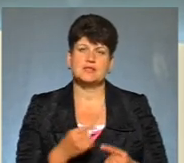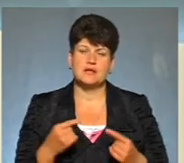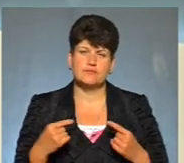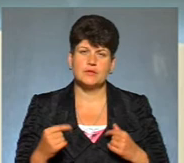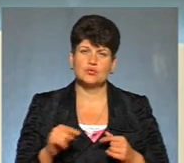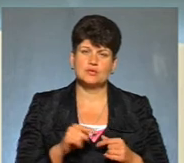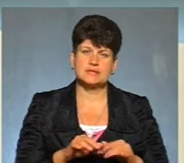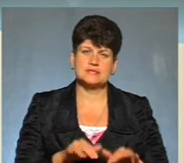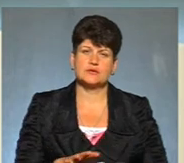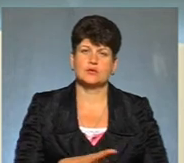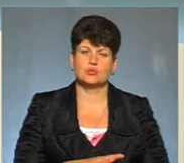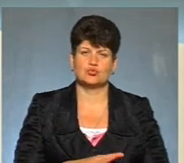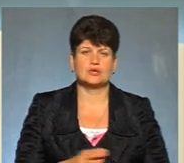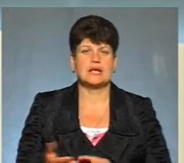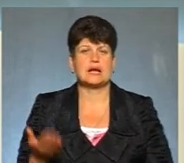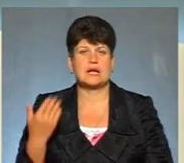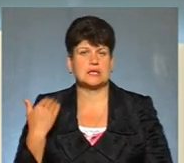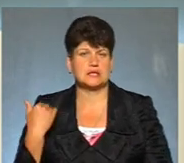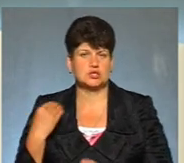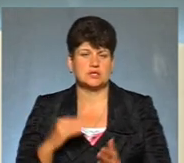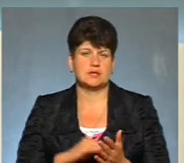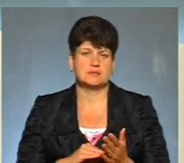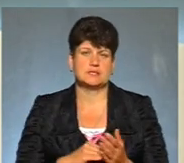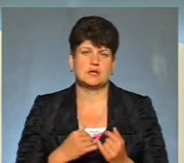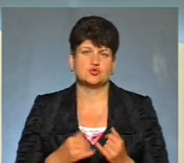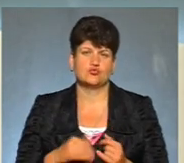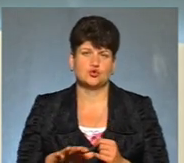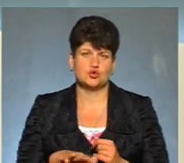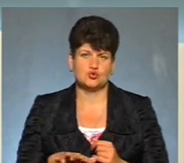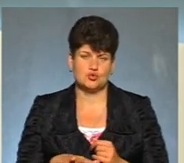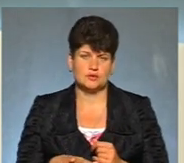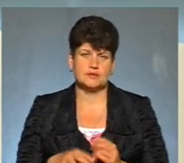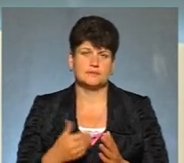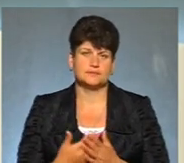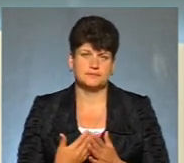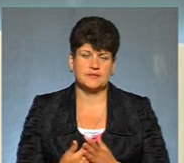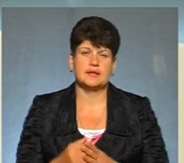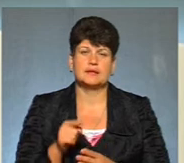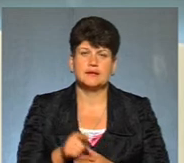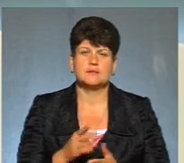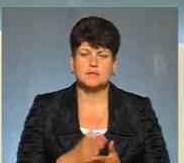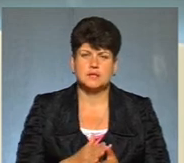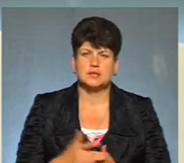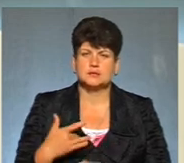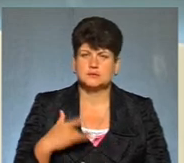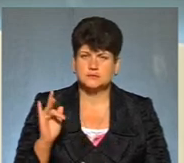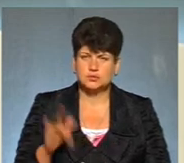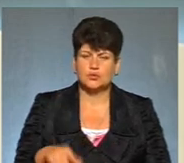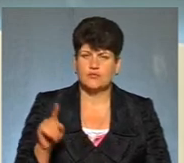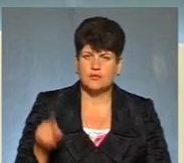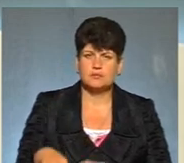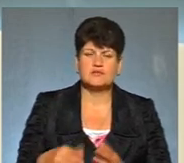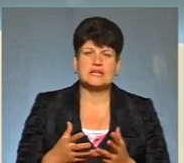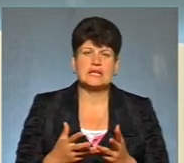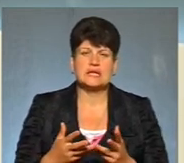які були раніше прописані для жовтої зони. І, зокрема, там є жорсткі вимоги щодо